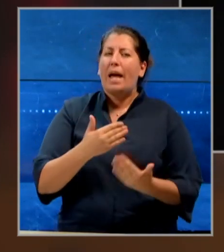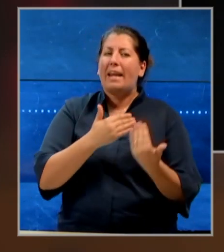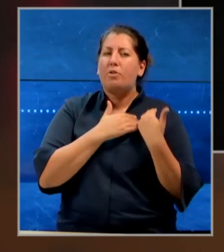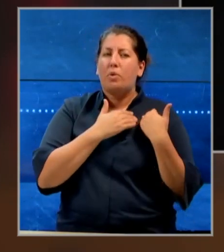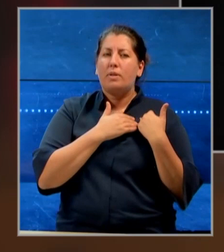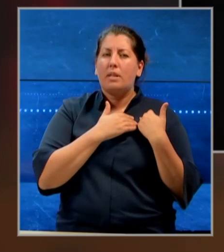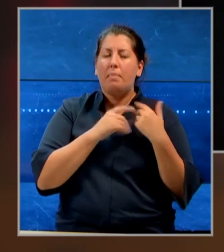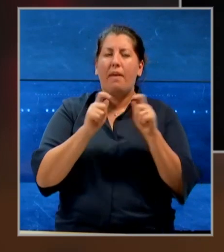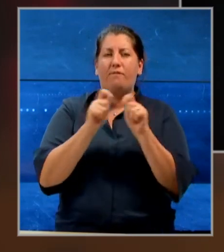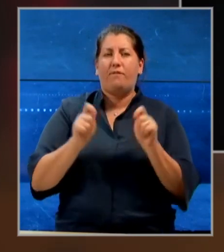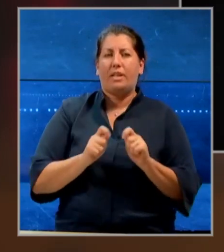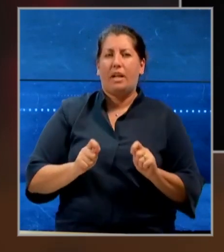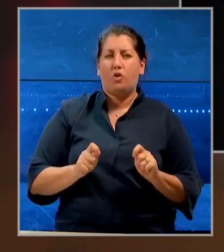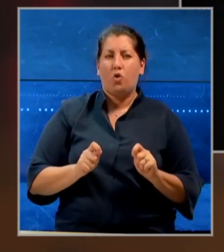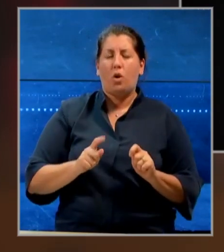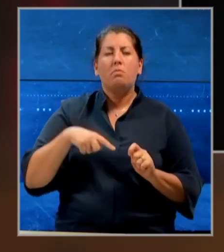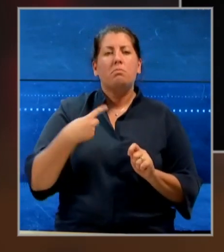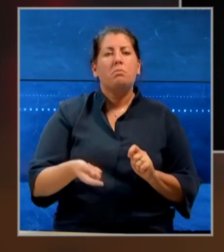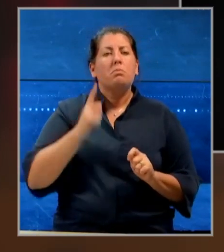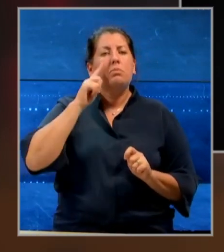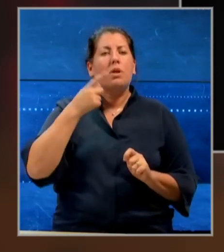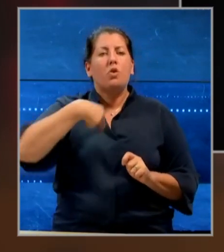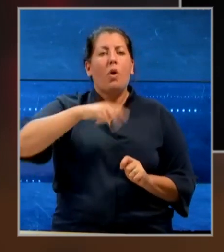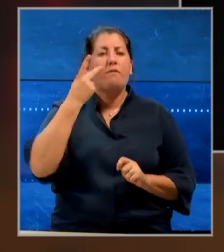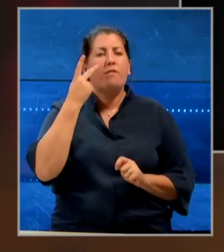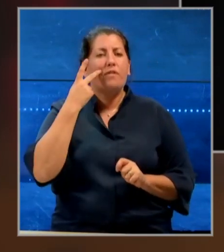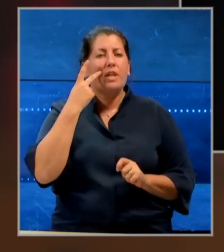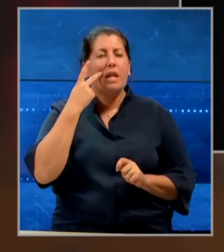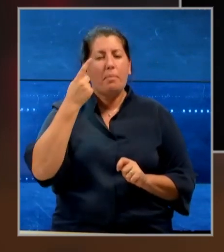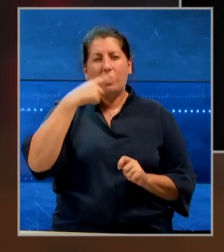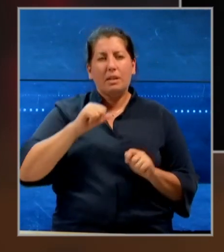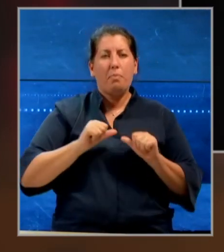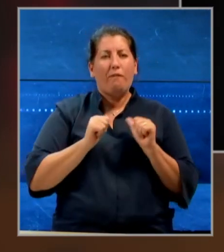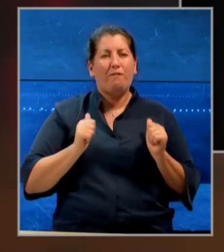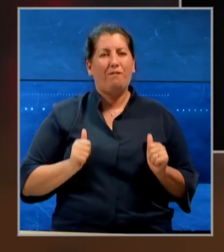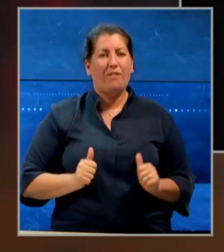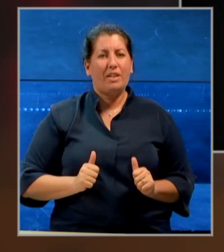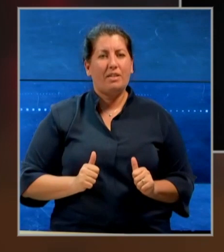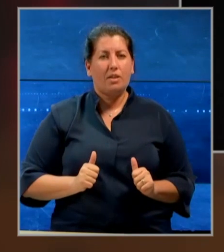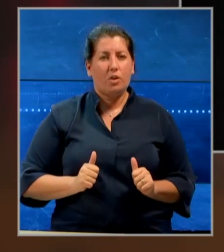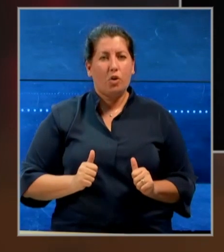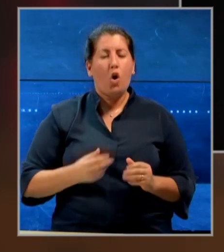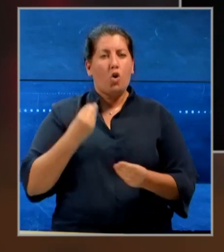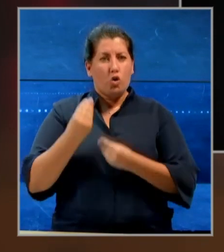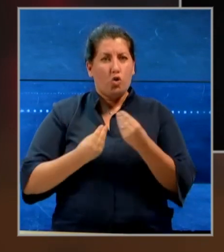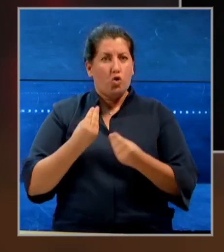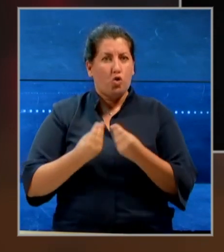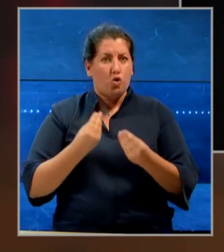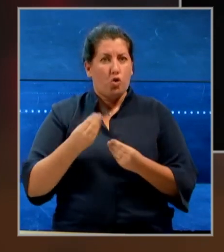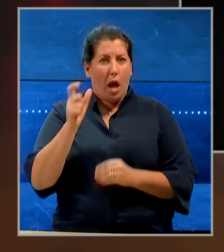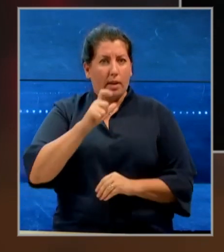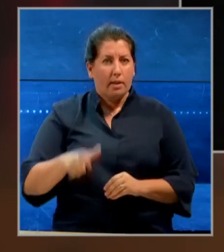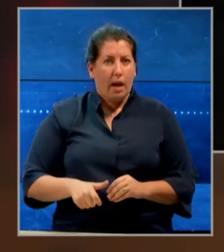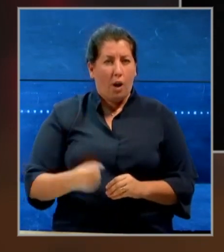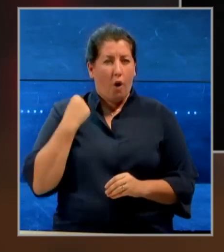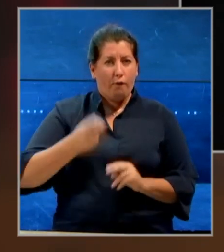della federazione. Cioè, poi se andiamo a vedere su un discorso fisico, noi abbiamo più forte giocatore italiano, che secondo me è Barella. Mi sembra, non è